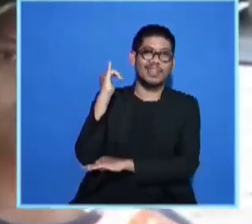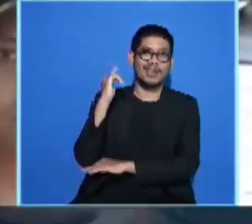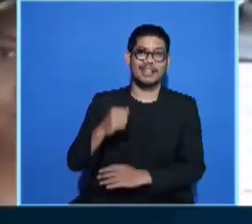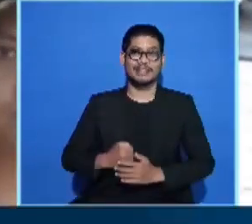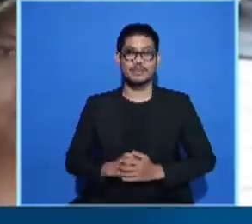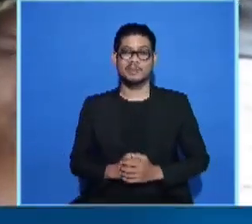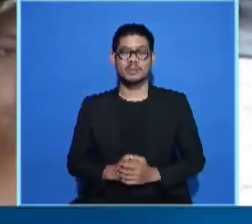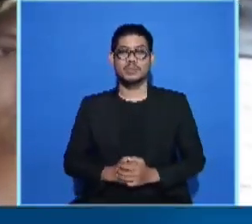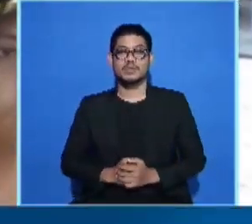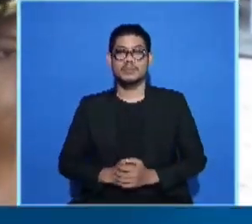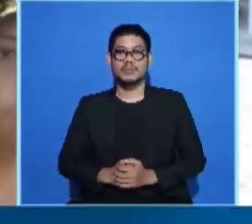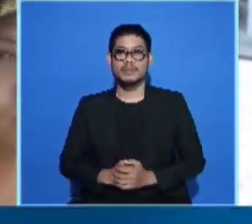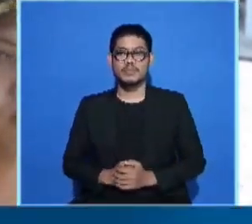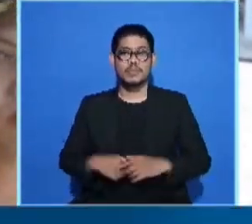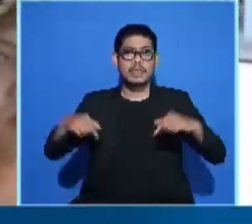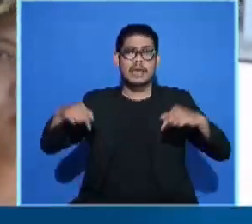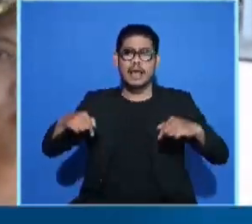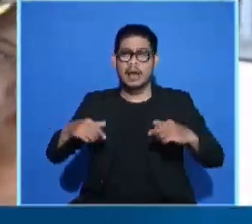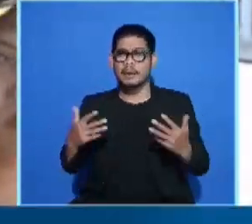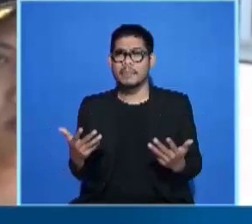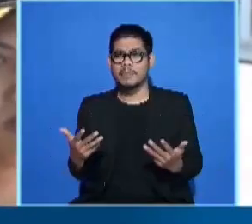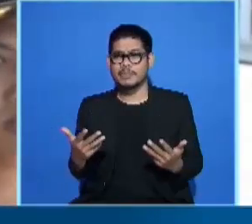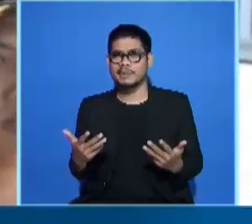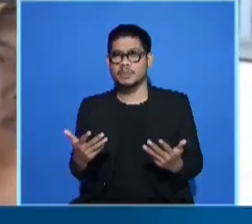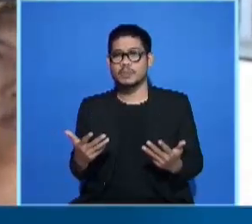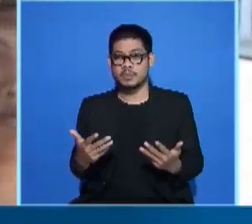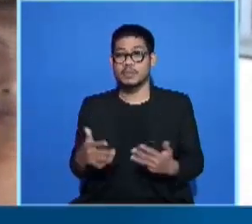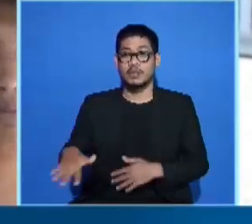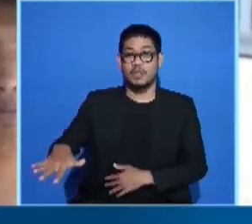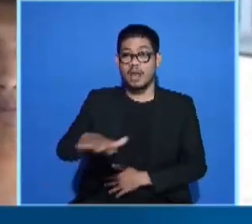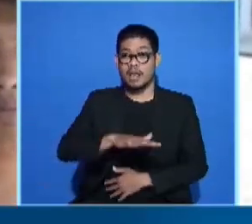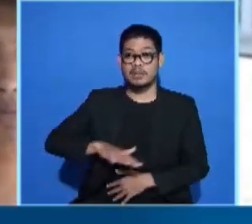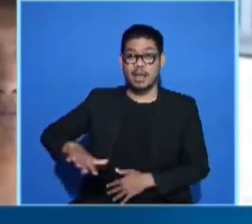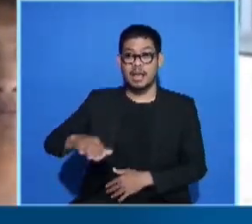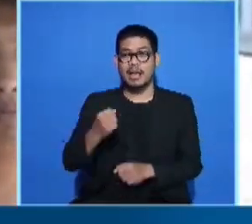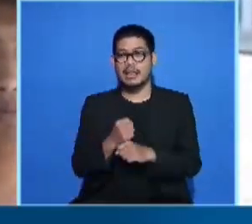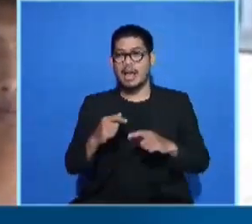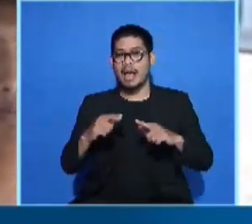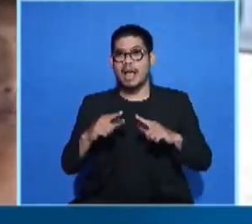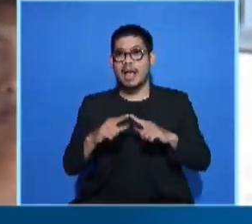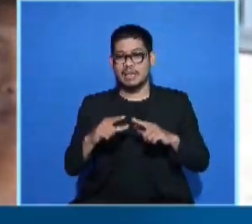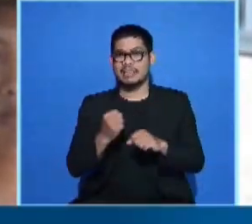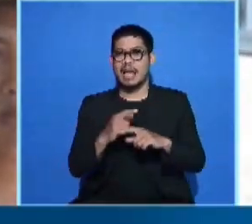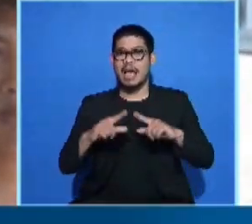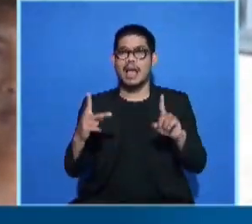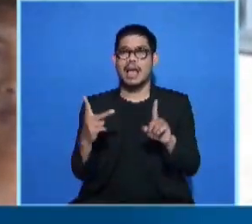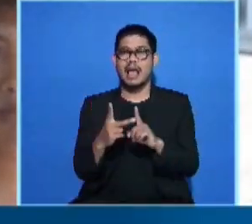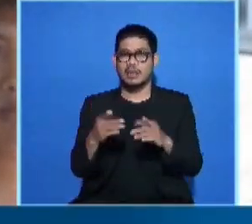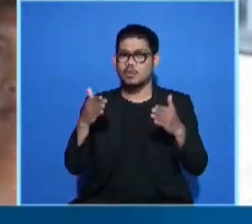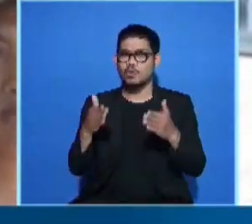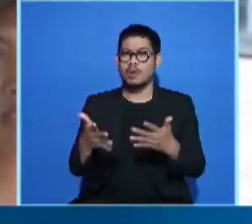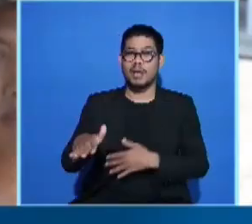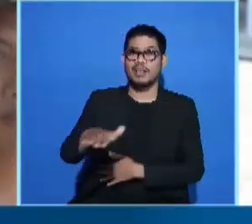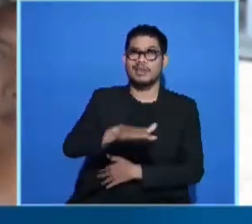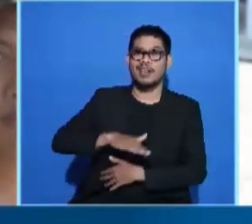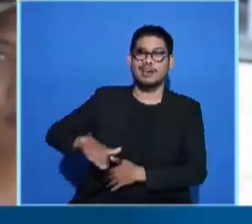dan di saat ini besar wilayah Glagah menghimbau kepada pengunjung di wilayah Glagah khususnya di sekitar